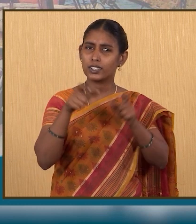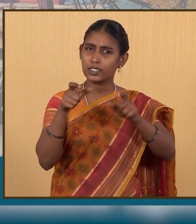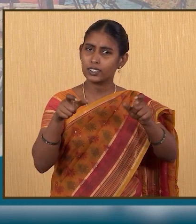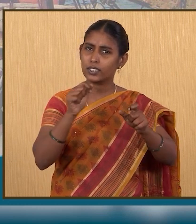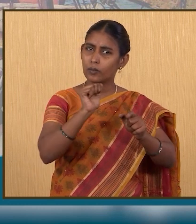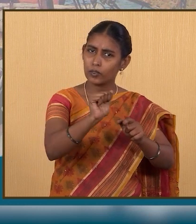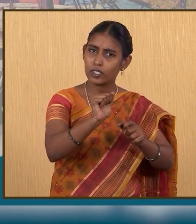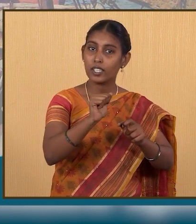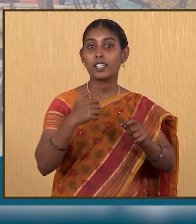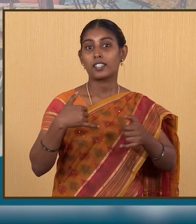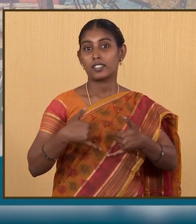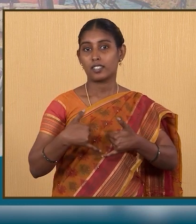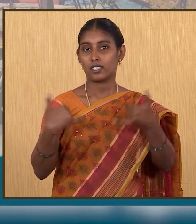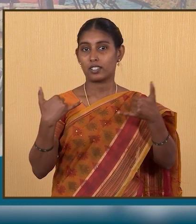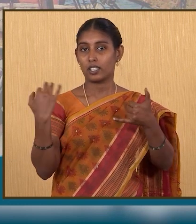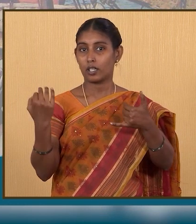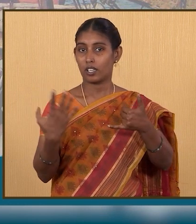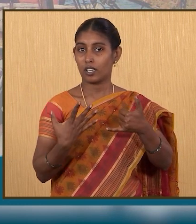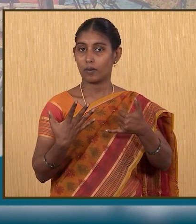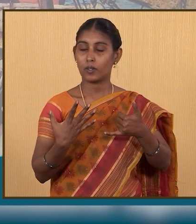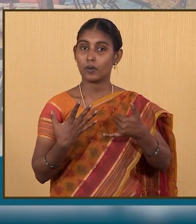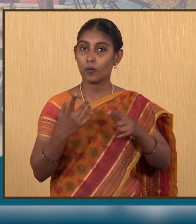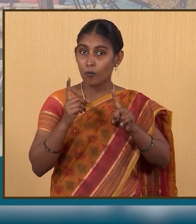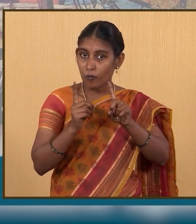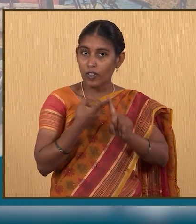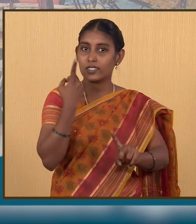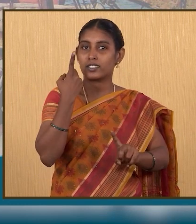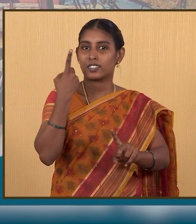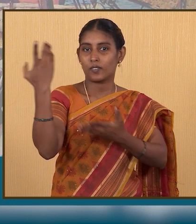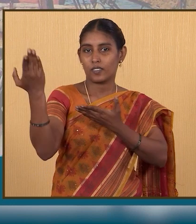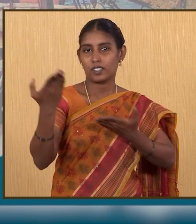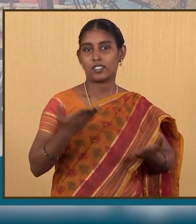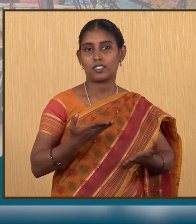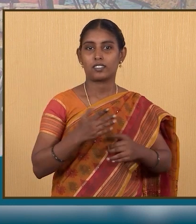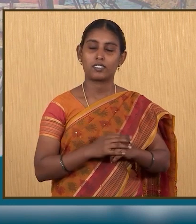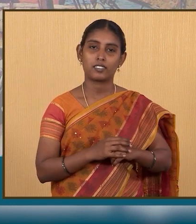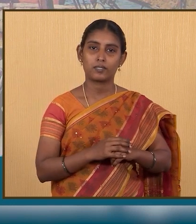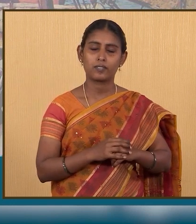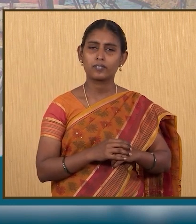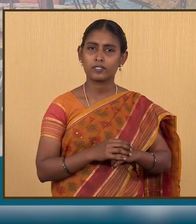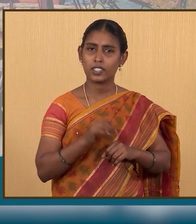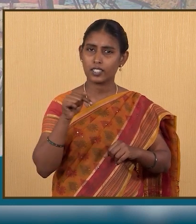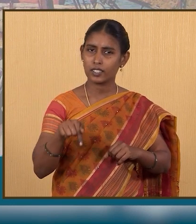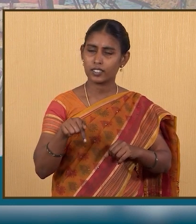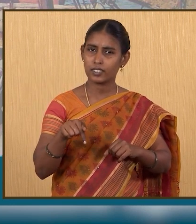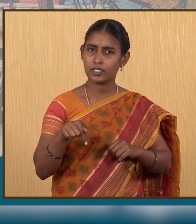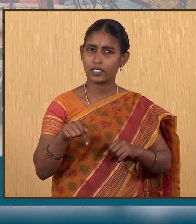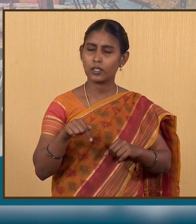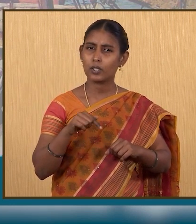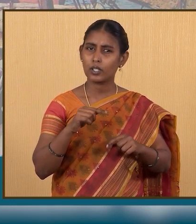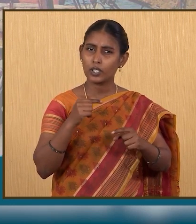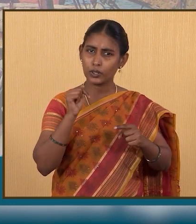போர்ச்சுகீசியர்கள் தான் நம்ம நவீன இந்தியாவில் முதன் முதல்ல நம்ம இந்தியாவுக்கு வருகை புரிந்தவர்கள்.